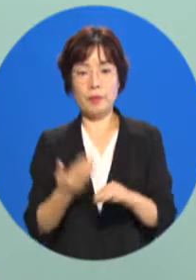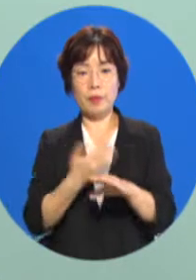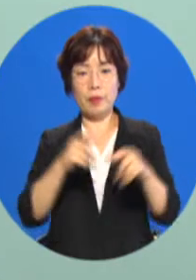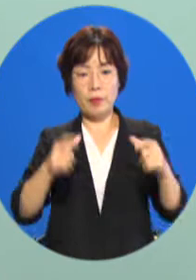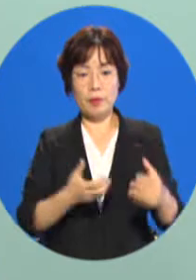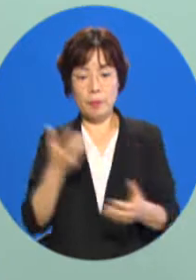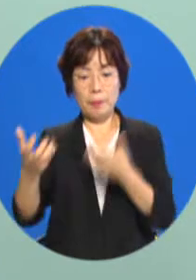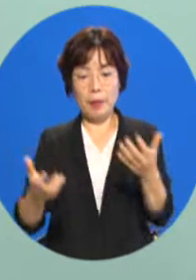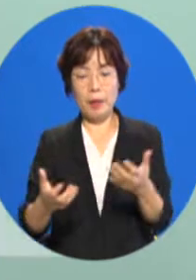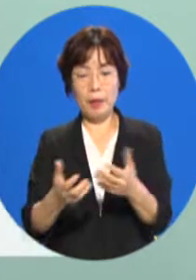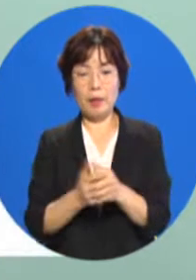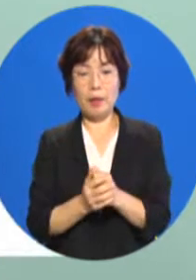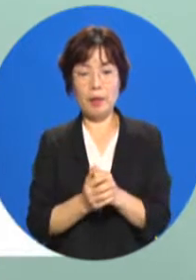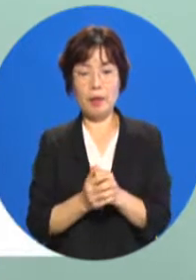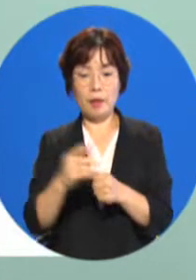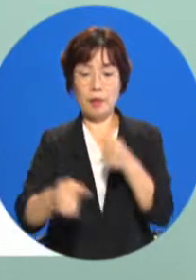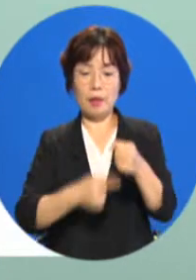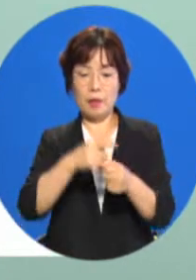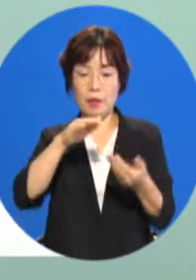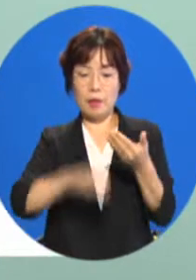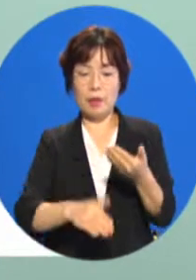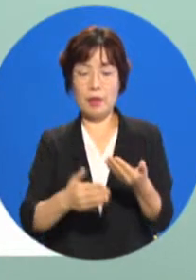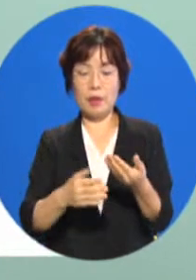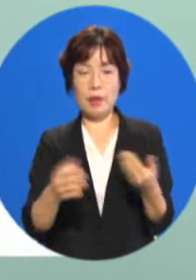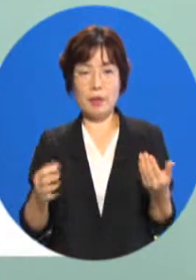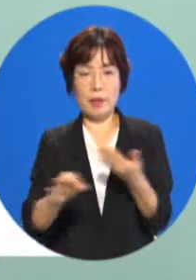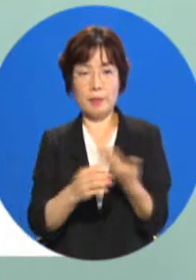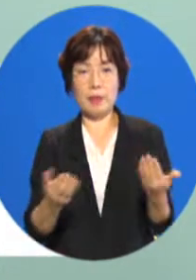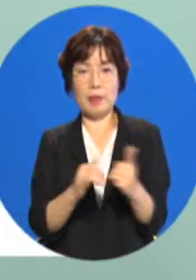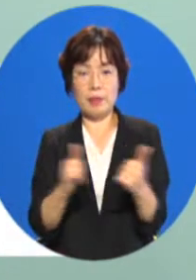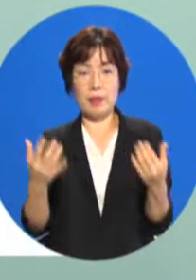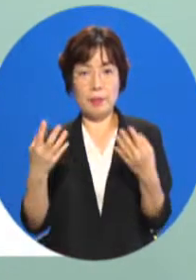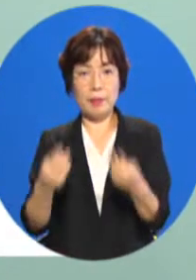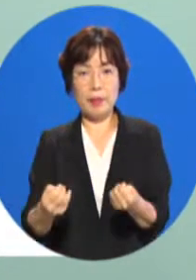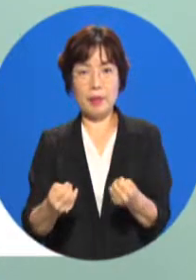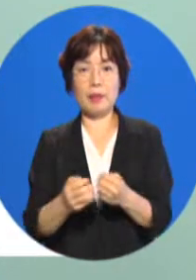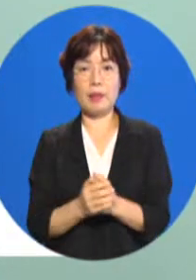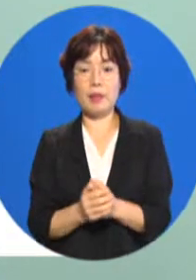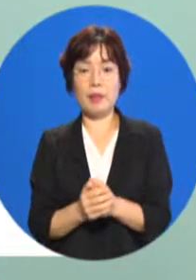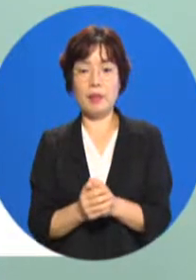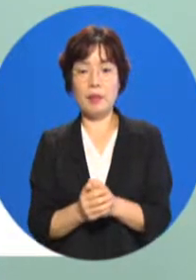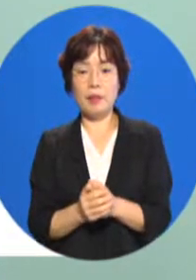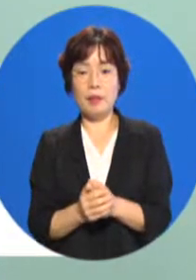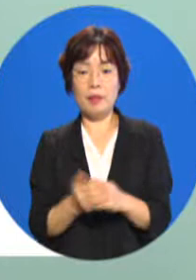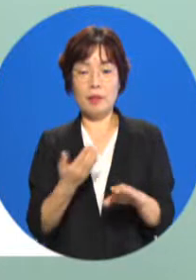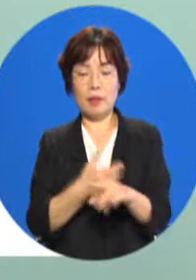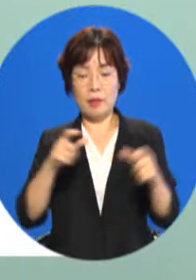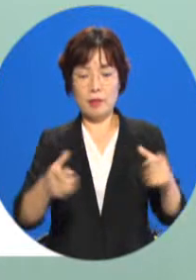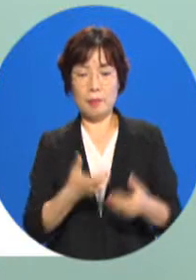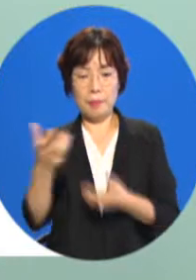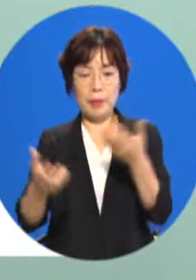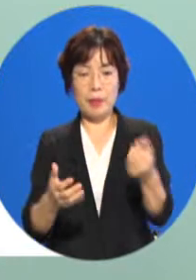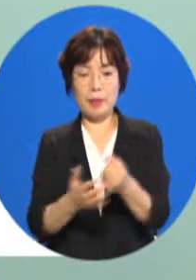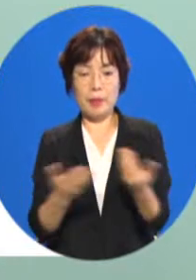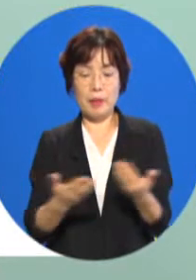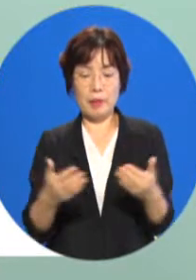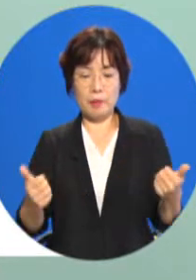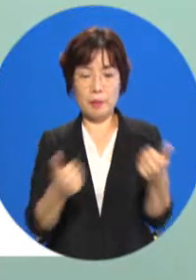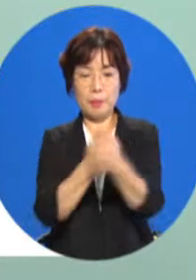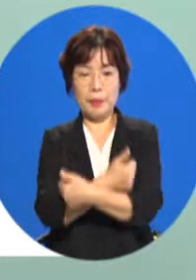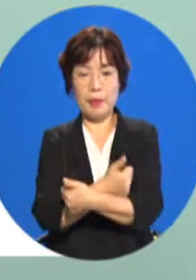가는 발령하고 그다음에 1년 미만의 그 단기 근로자가 많습니다. 이분들이 이제 다른 지역으로 가다 보니까 그 직장이 변동이